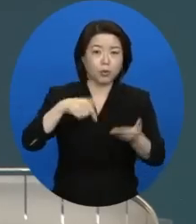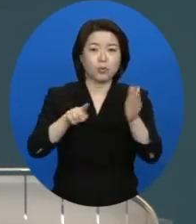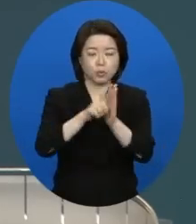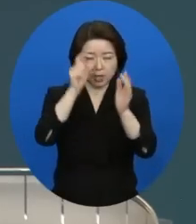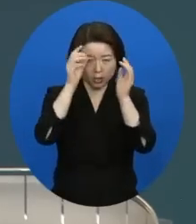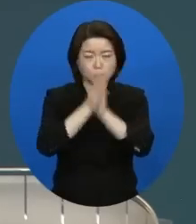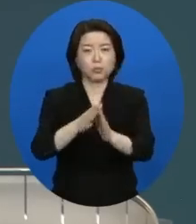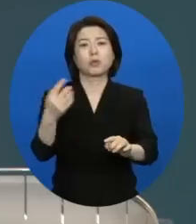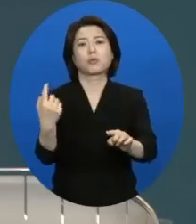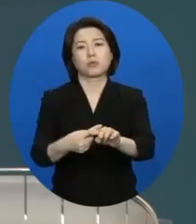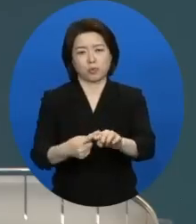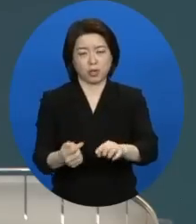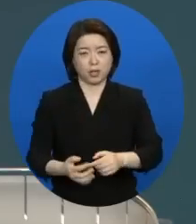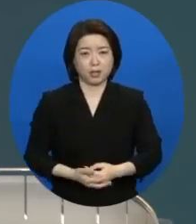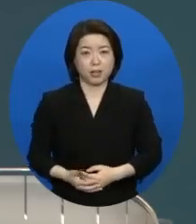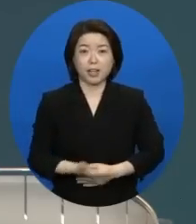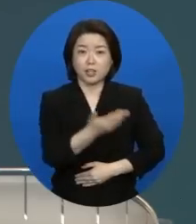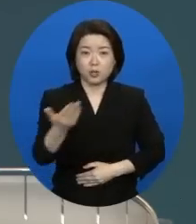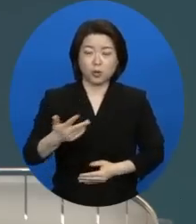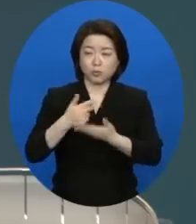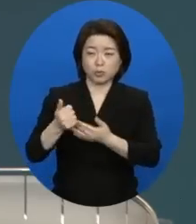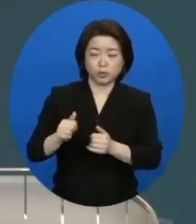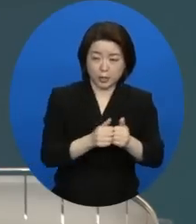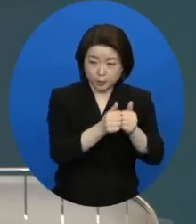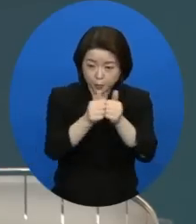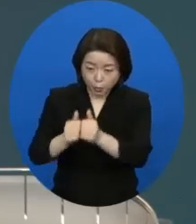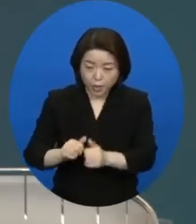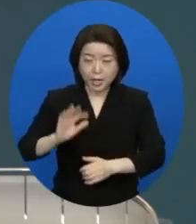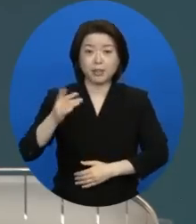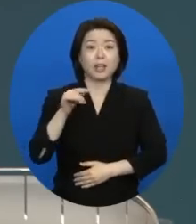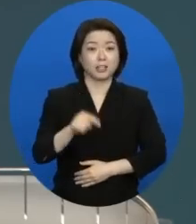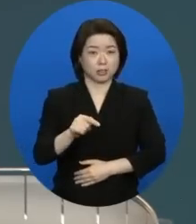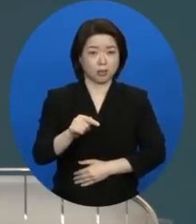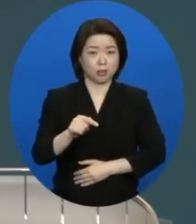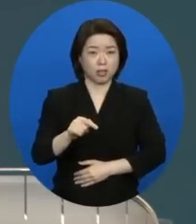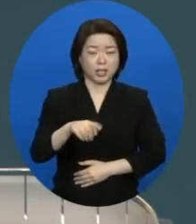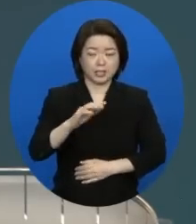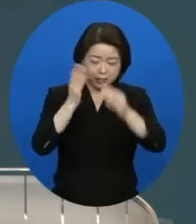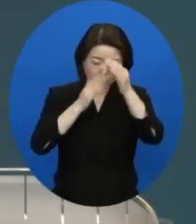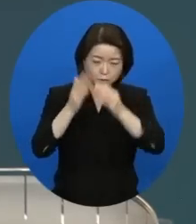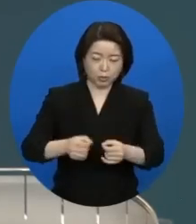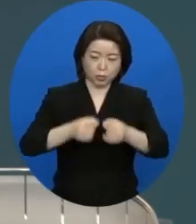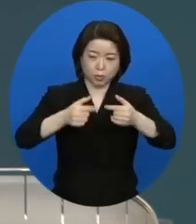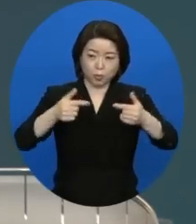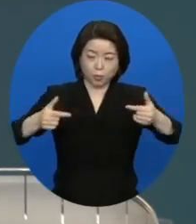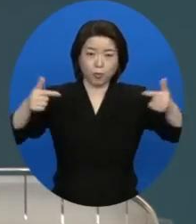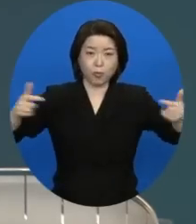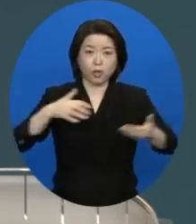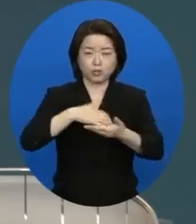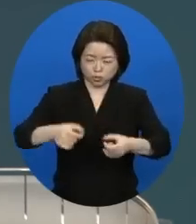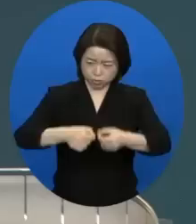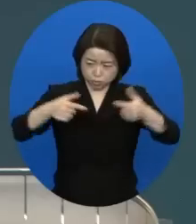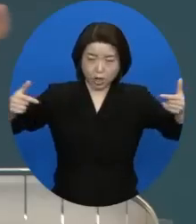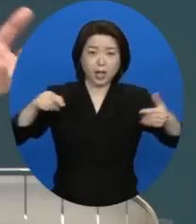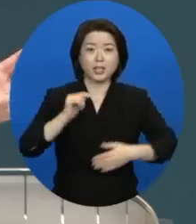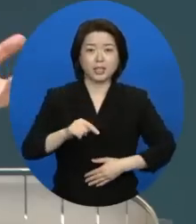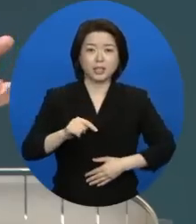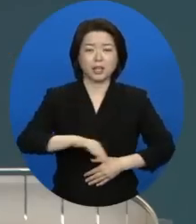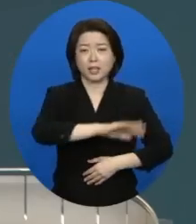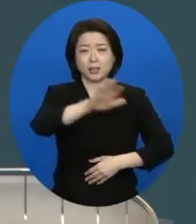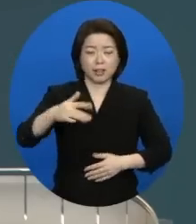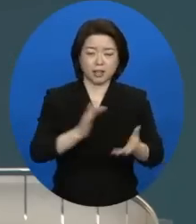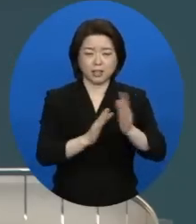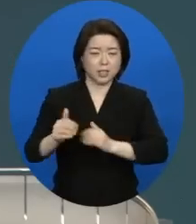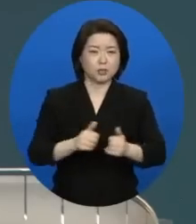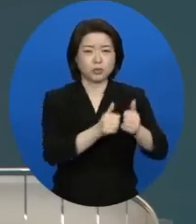기도예요. 여러분이 그렇게 주님과 동행하게 되는 것, 그런 성도들이 많아지게 되는 것이, 그게 다 예수